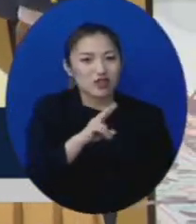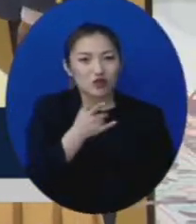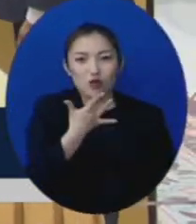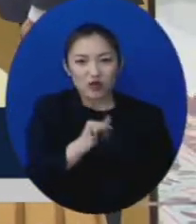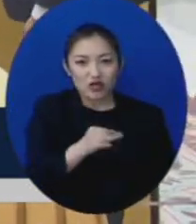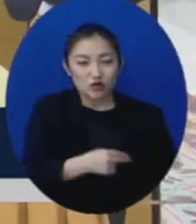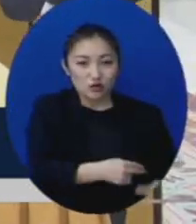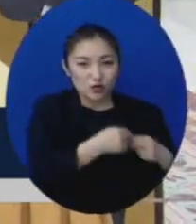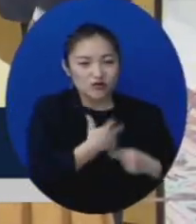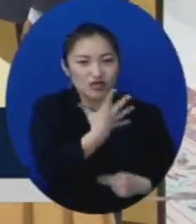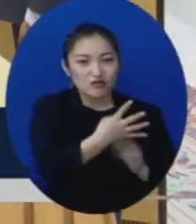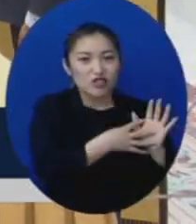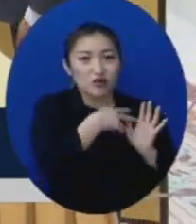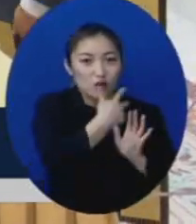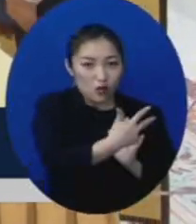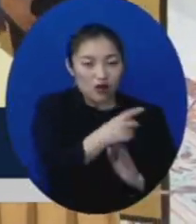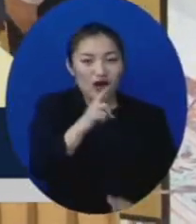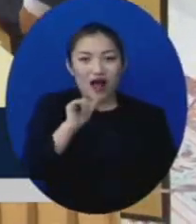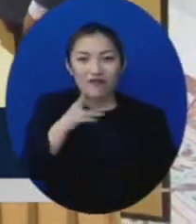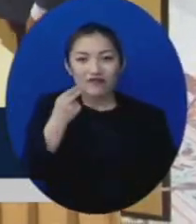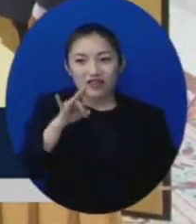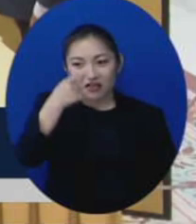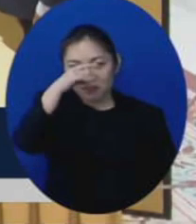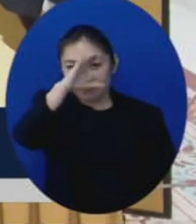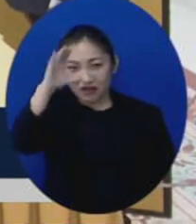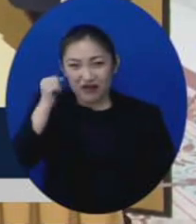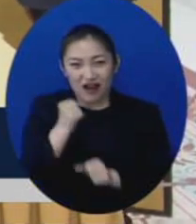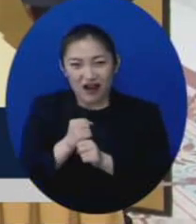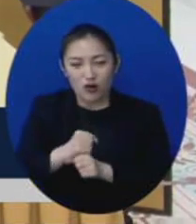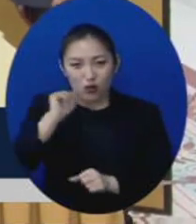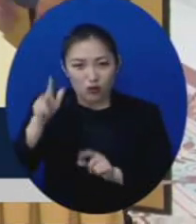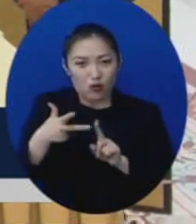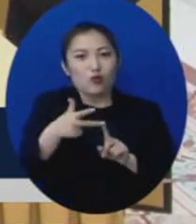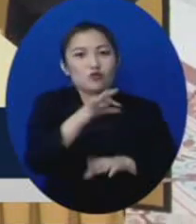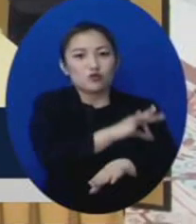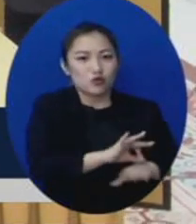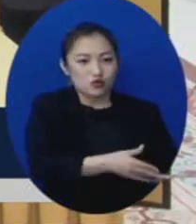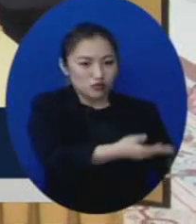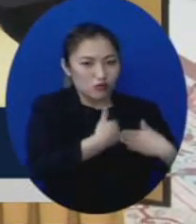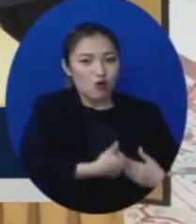593 дахь, за хавдар судлалын үндэсний төвд хэрэгжих 3 дахь төсөл болж байна.